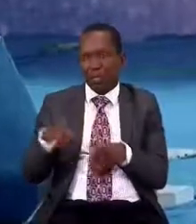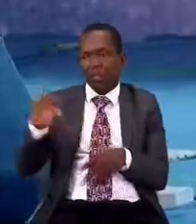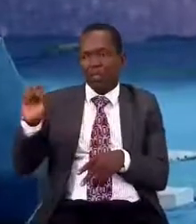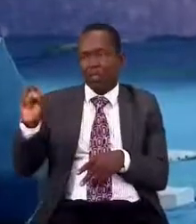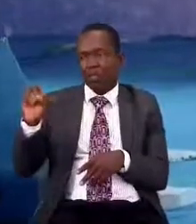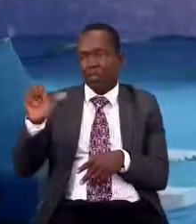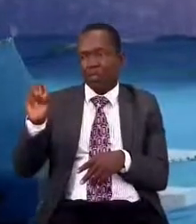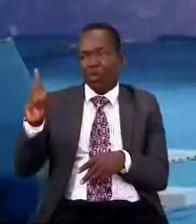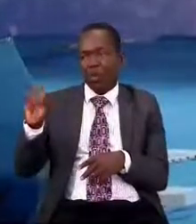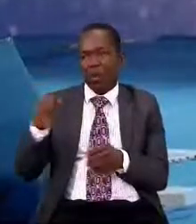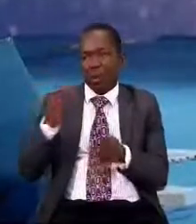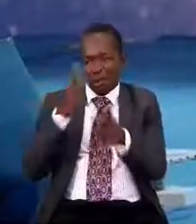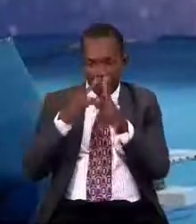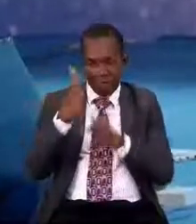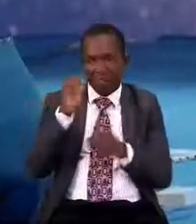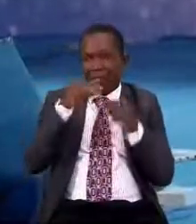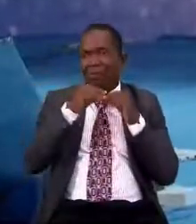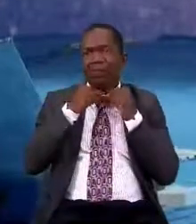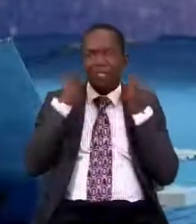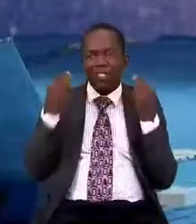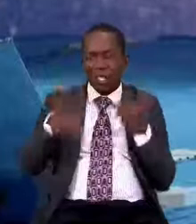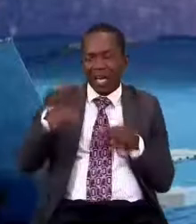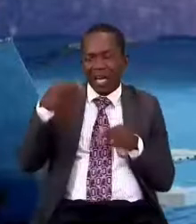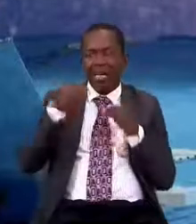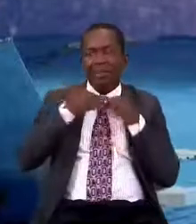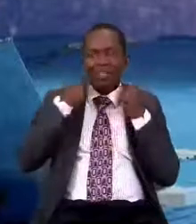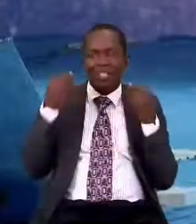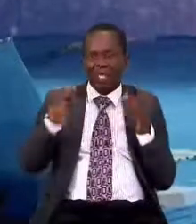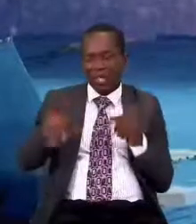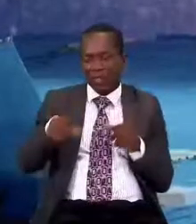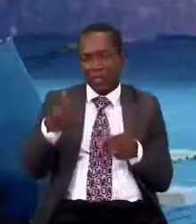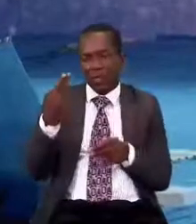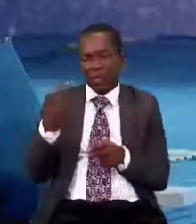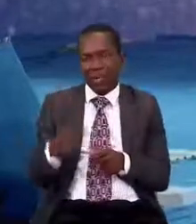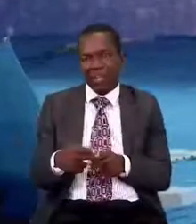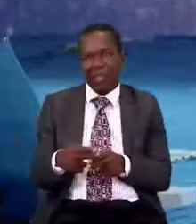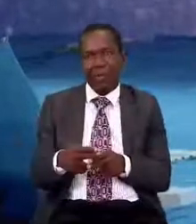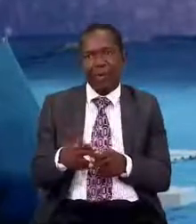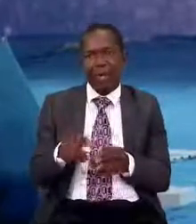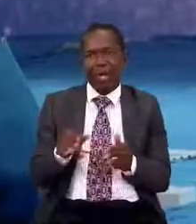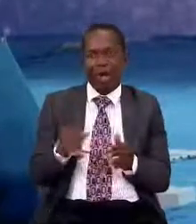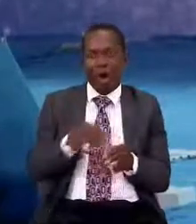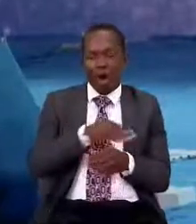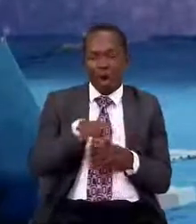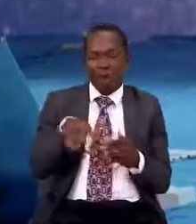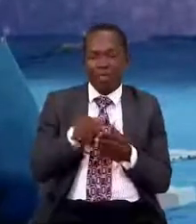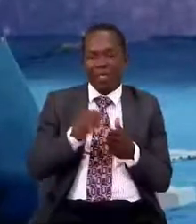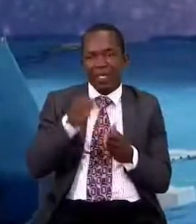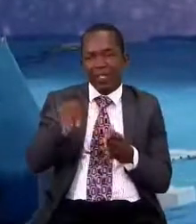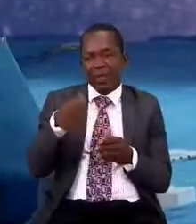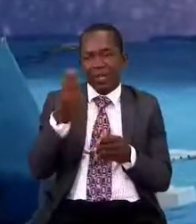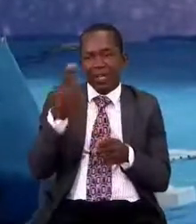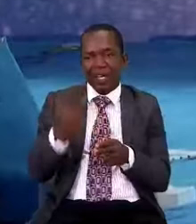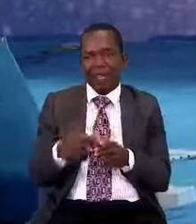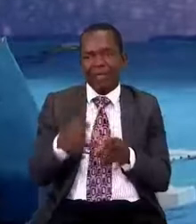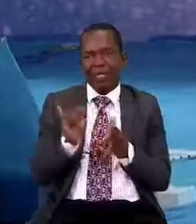il n'y a aucun autre nom. Prophète, apôtre, il n'y a point d'autre nom. Le nom d'une église, il n'y a point d'autre nom qui